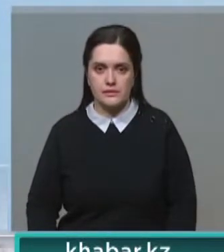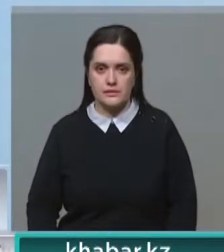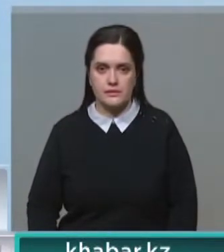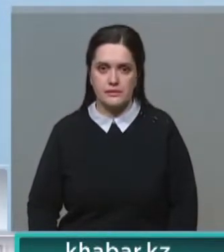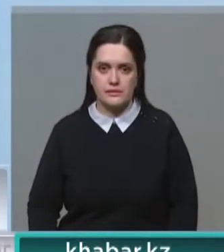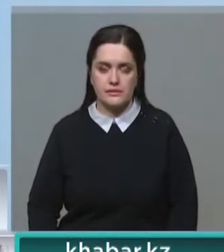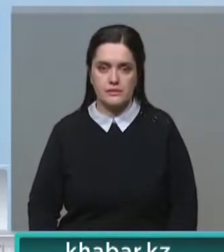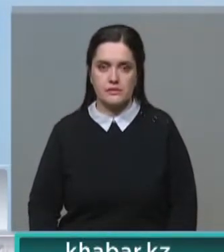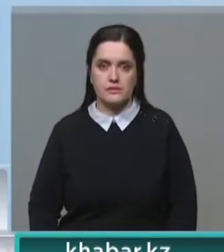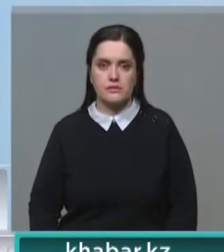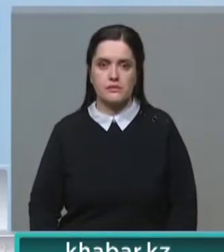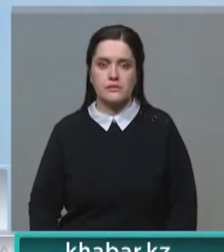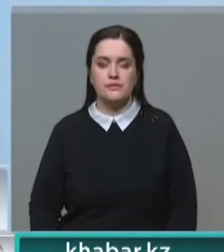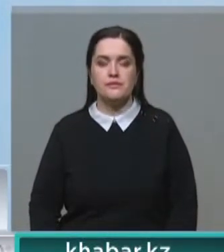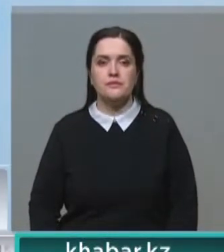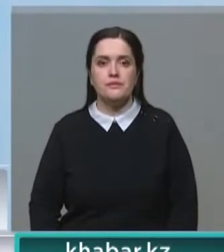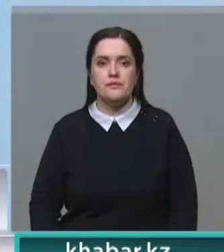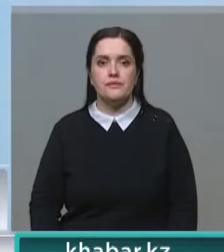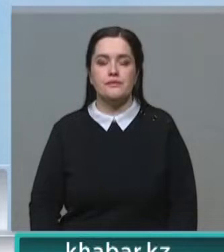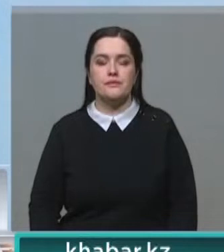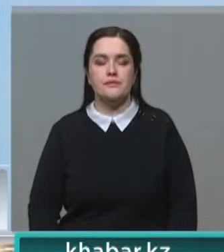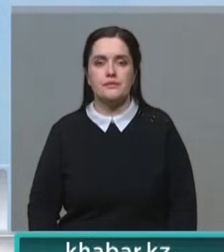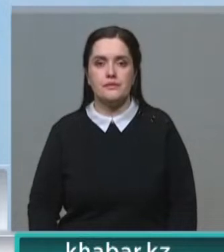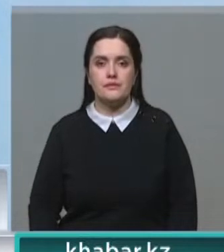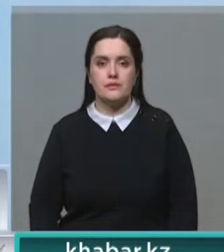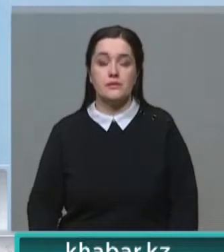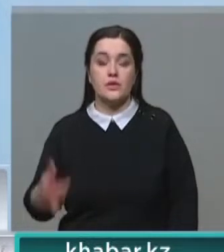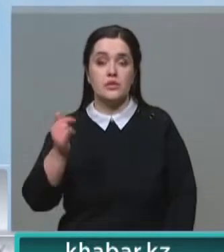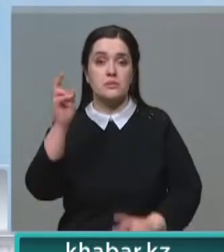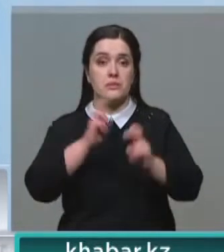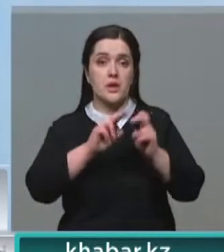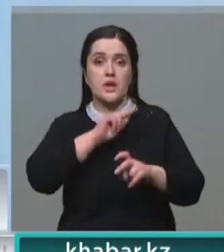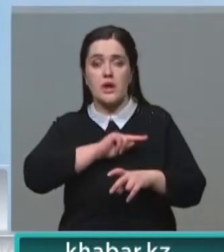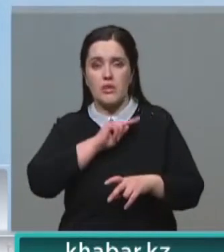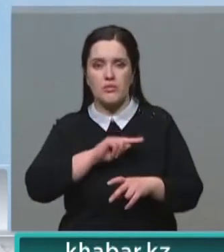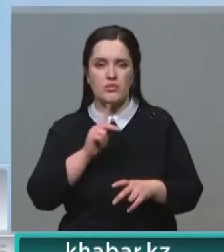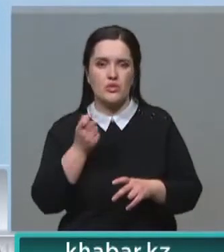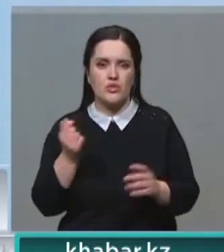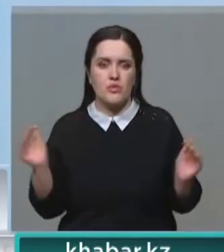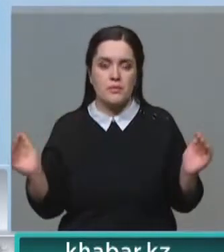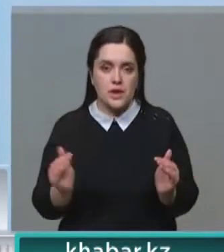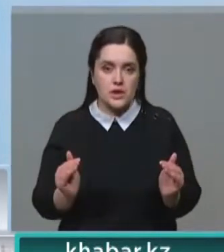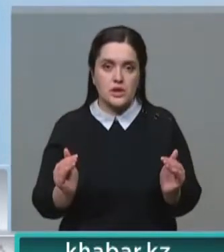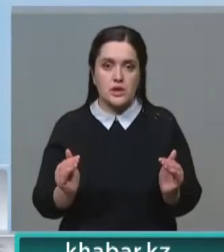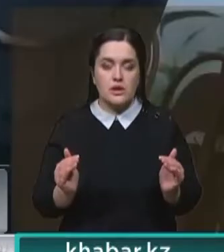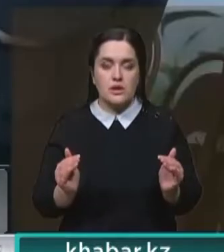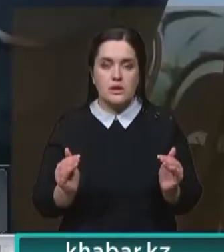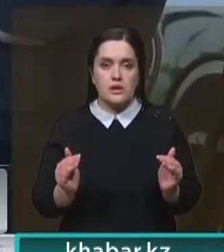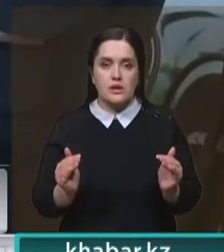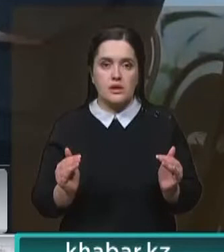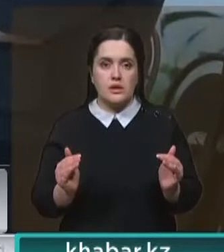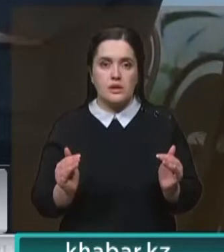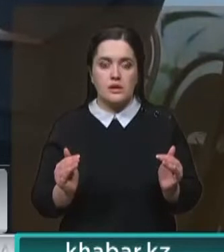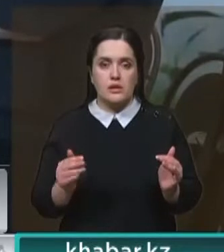перешли на второй режим работает прыгнул соответственно а дым и верхних проекте показателей по